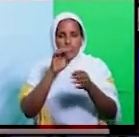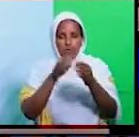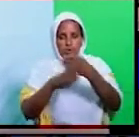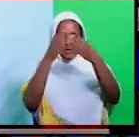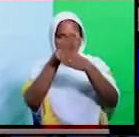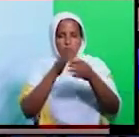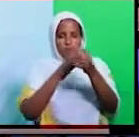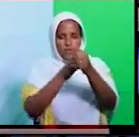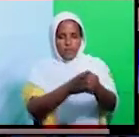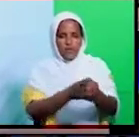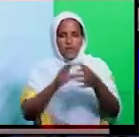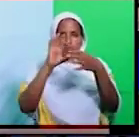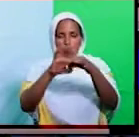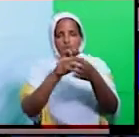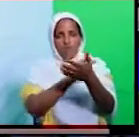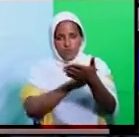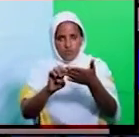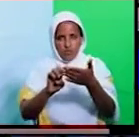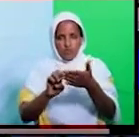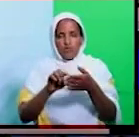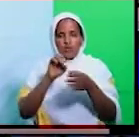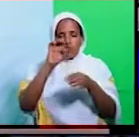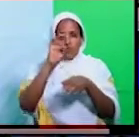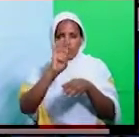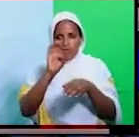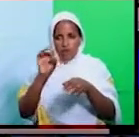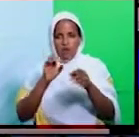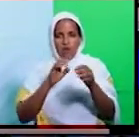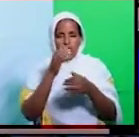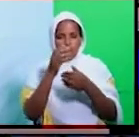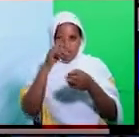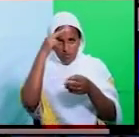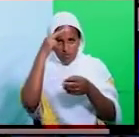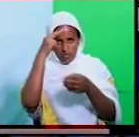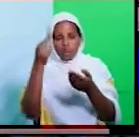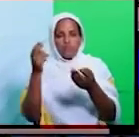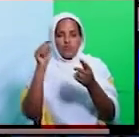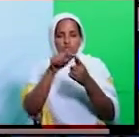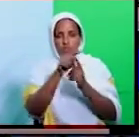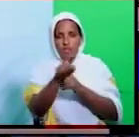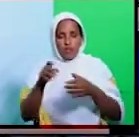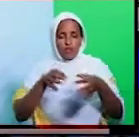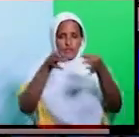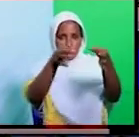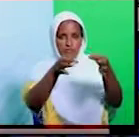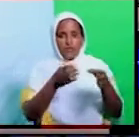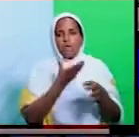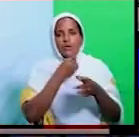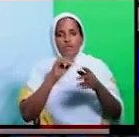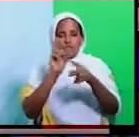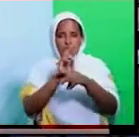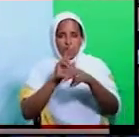ወደ እግዚአብሔር መቅረብ፣ ከእግዚአብሔር ከቅድስናው መሳተፍ፣ ይሄ ነው የሚጠቅመው። የሚጠቅመው እያለ ግድም አይጠቅመው